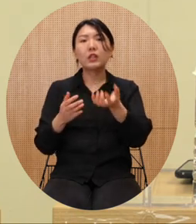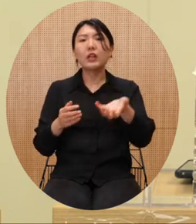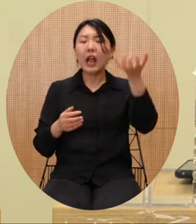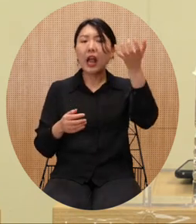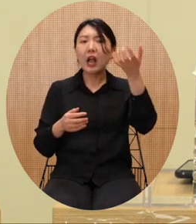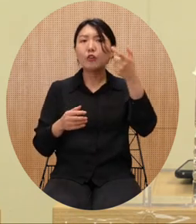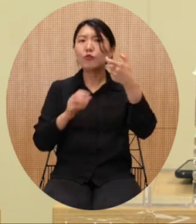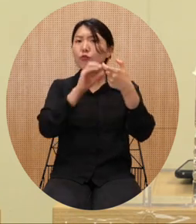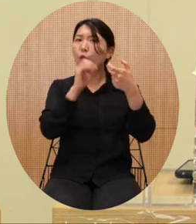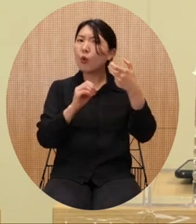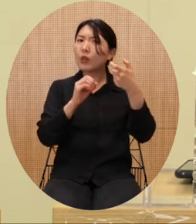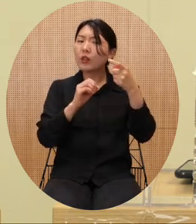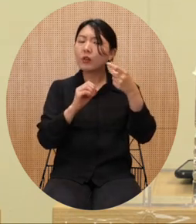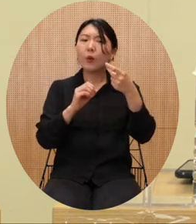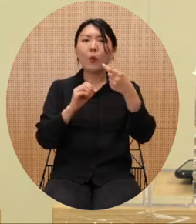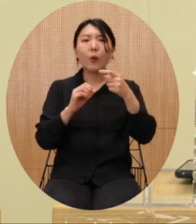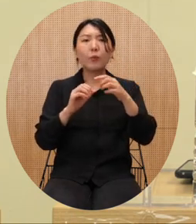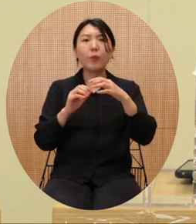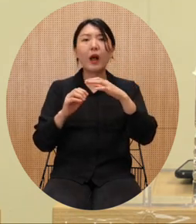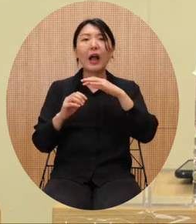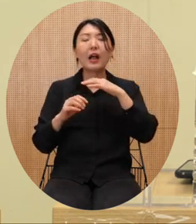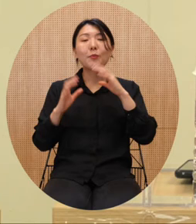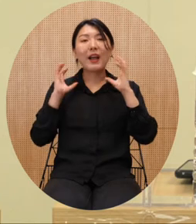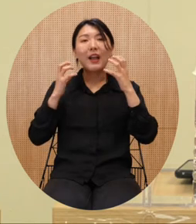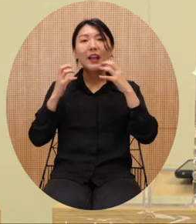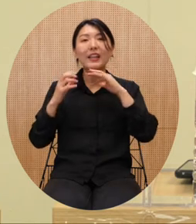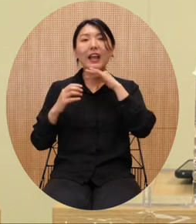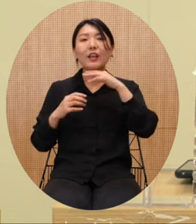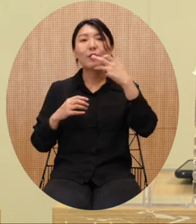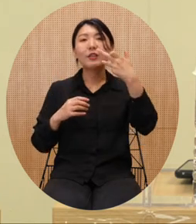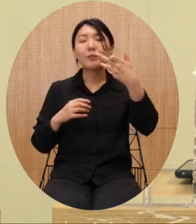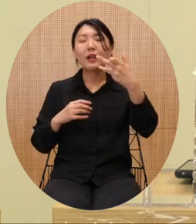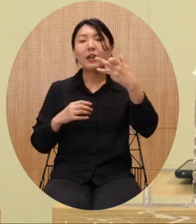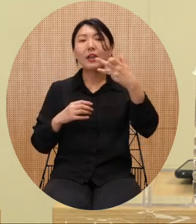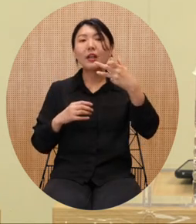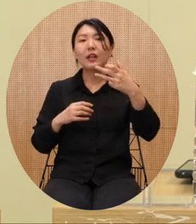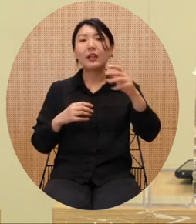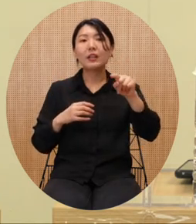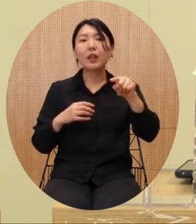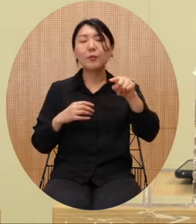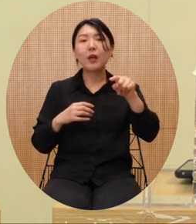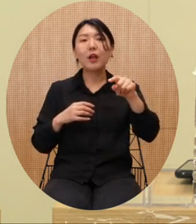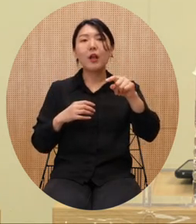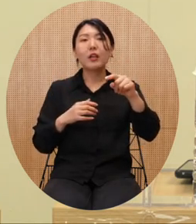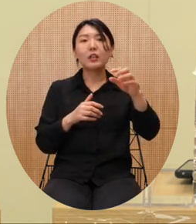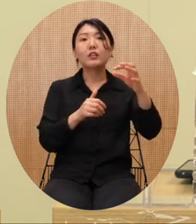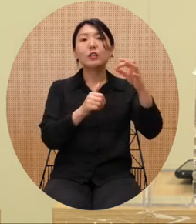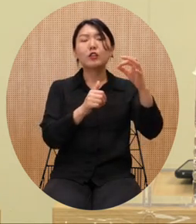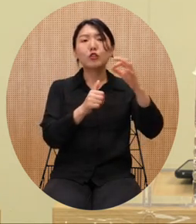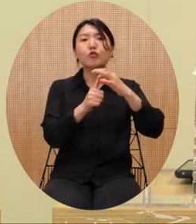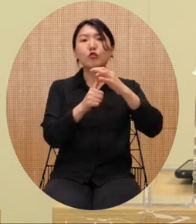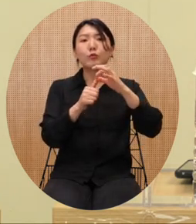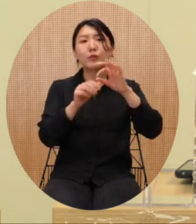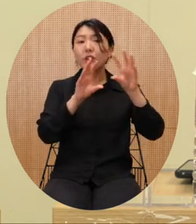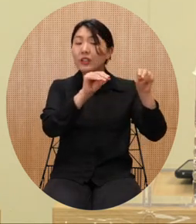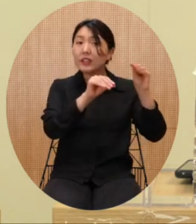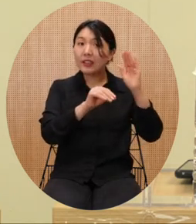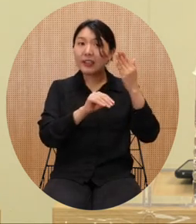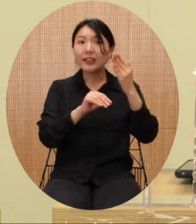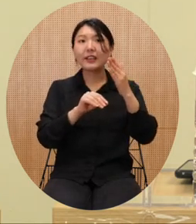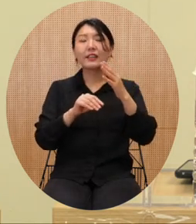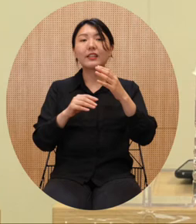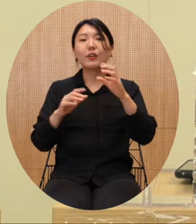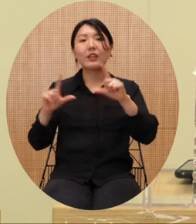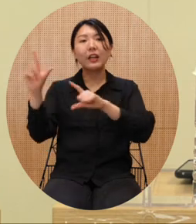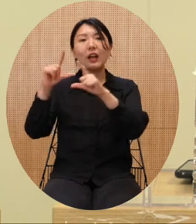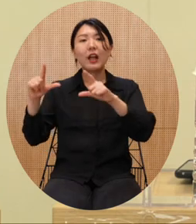소득 상향이 되거나 또는 아동이 만 18세 이상이 되어버리면은 이 받는 금액을 받을 수가 없잖아요.